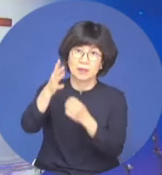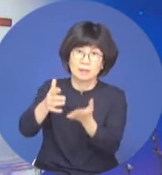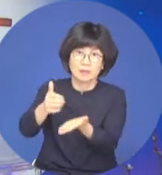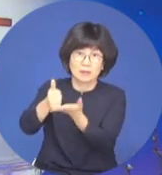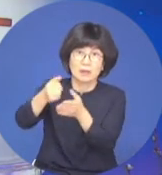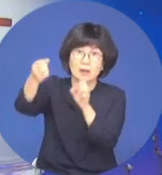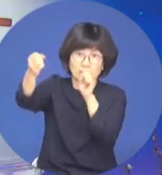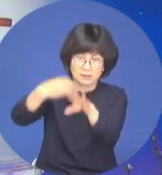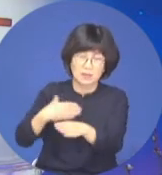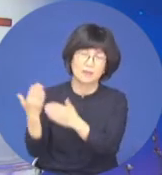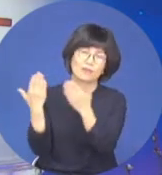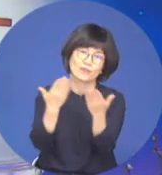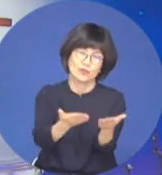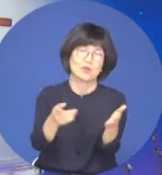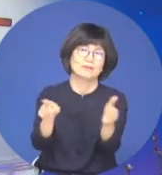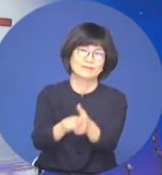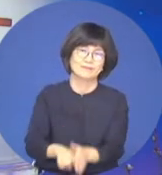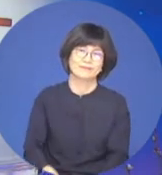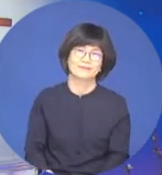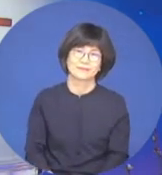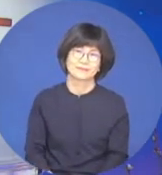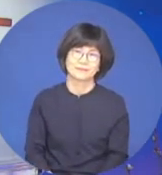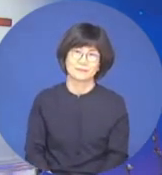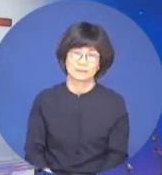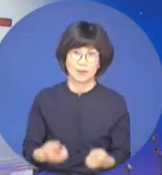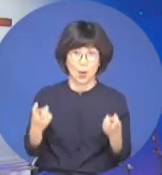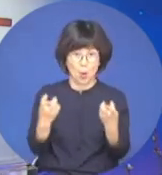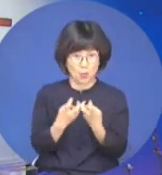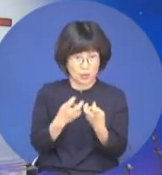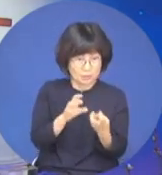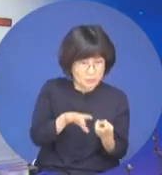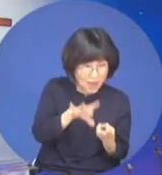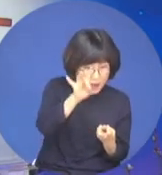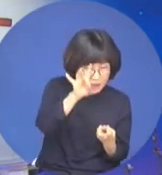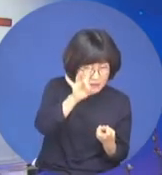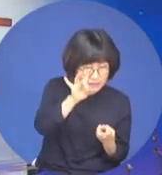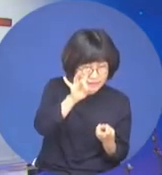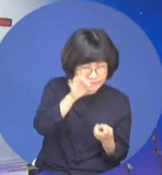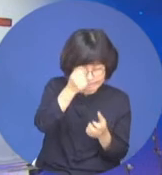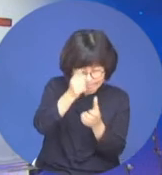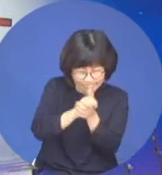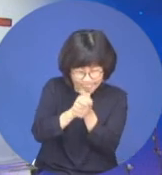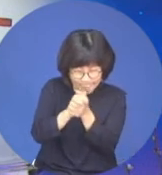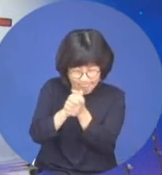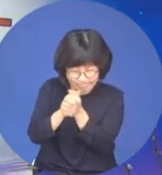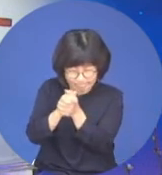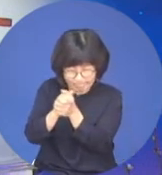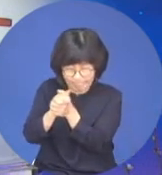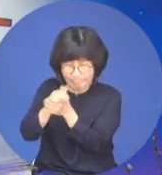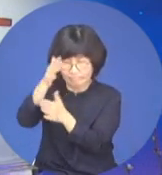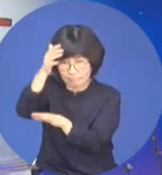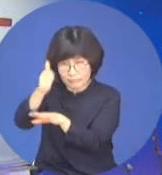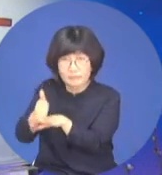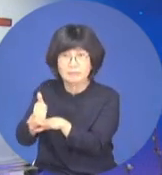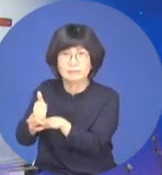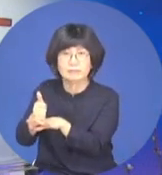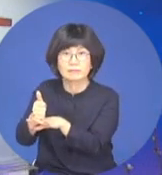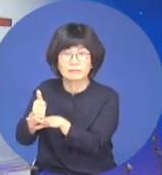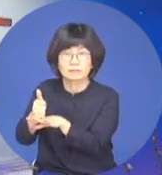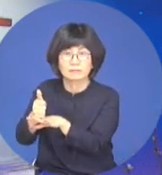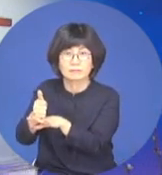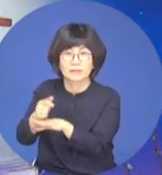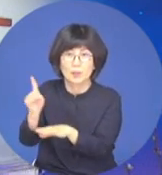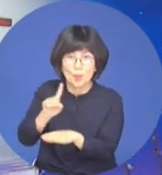주실 줄로 믿습니다. 그래서 어찌하여로부터 시작해서 우리는 어디까지 기도를 해야 되느냐, 힘들 때도 어찌하여 기도해야